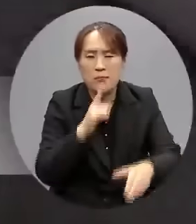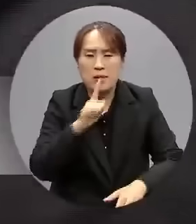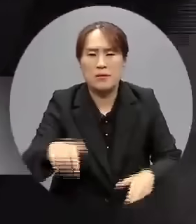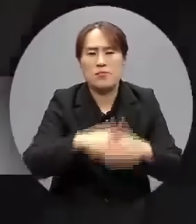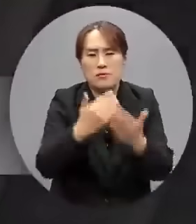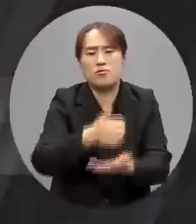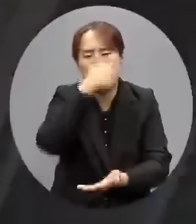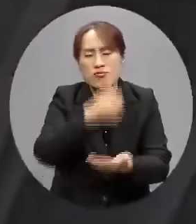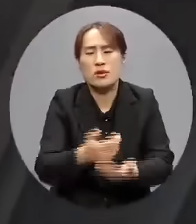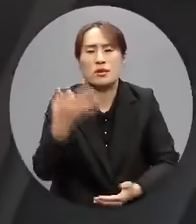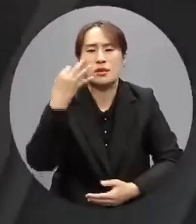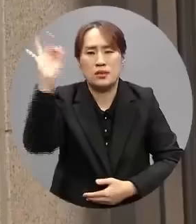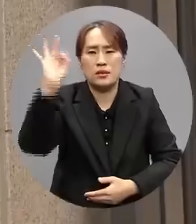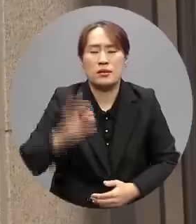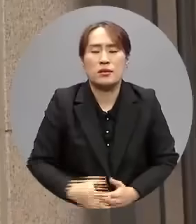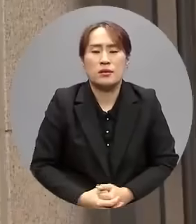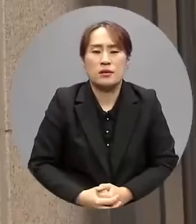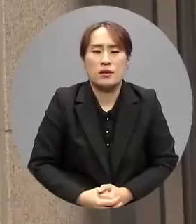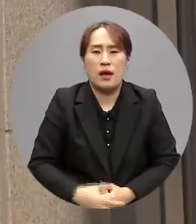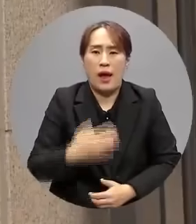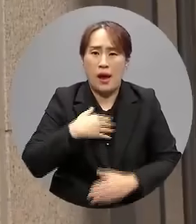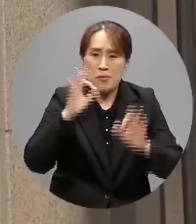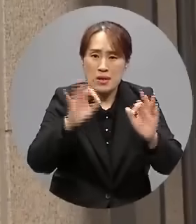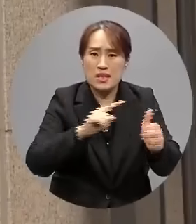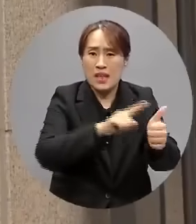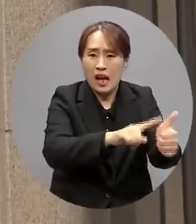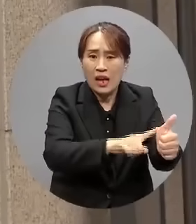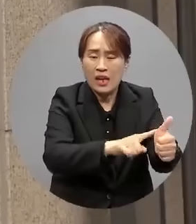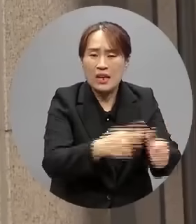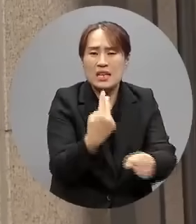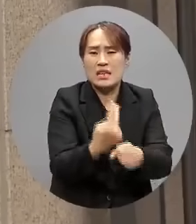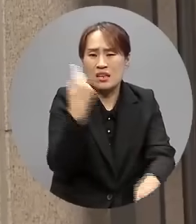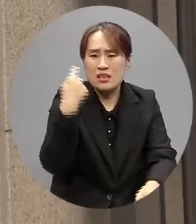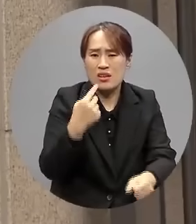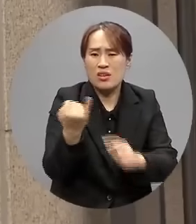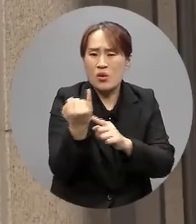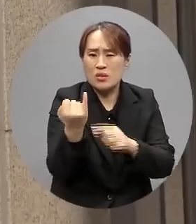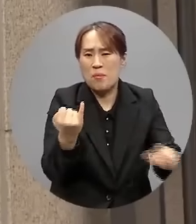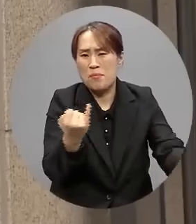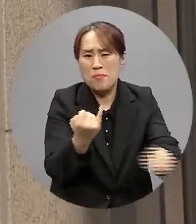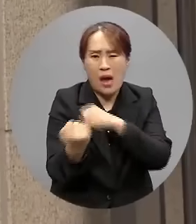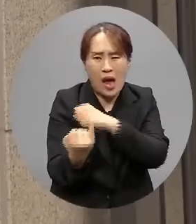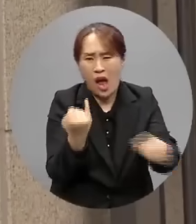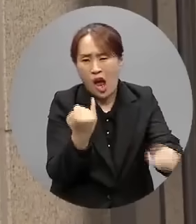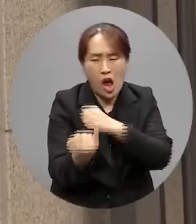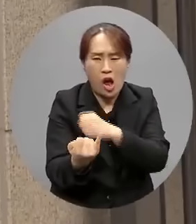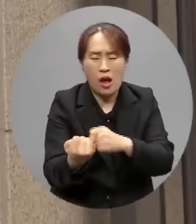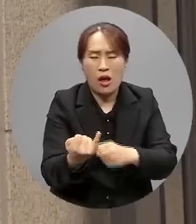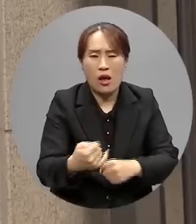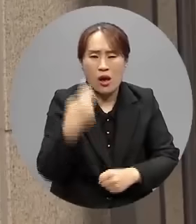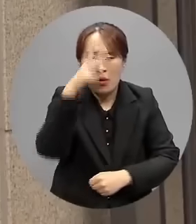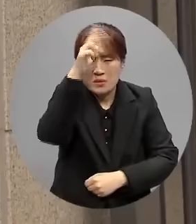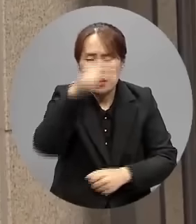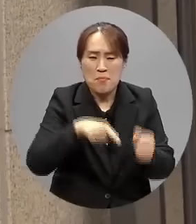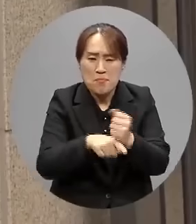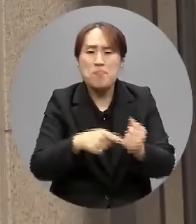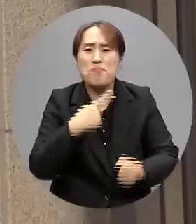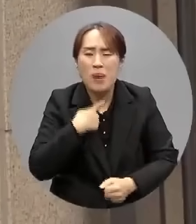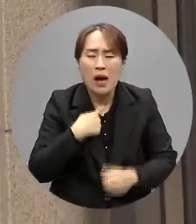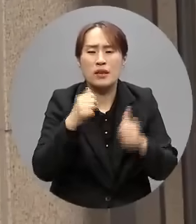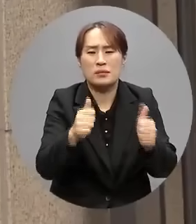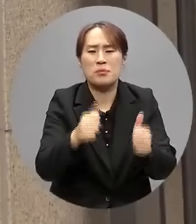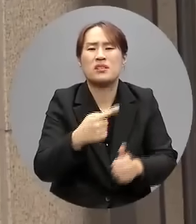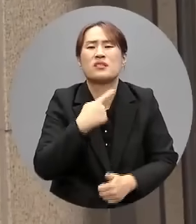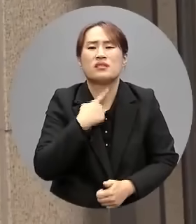모든 혐의를 인정했습니다 알고 보니이 남성은 2년 전 피해자를 폭행해 상해죄로 검찰에 송치됐고 재판까지